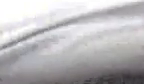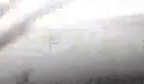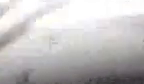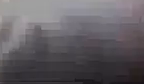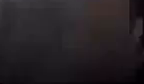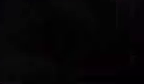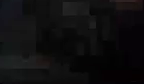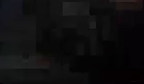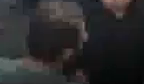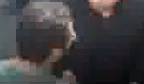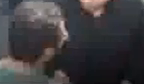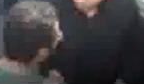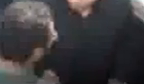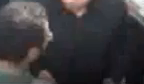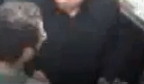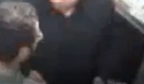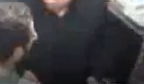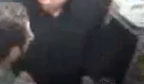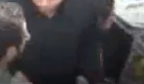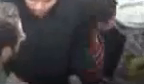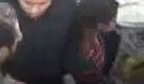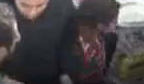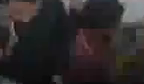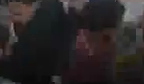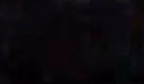ما يعرفوش.